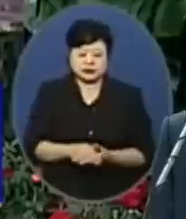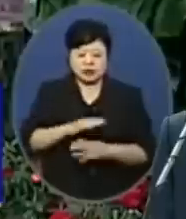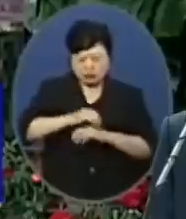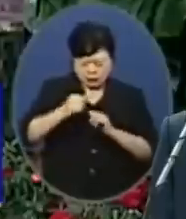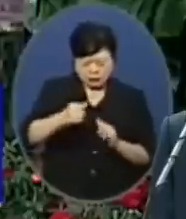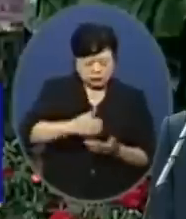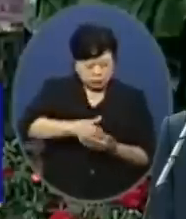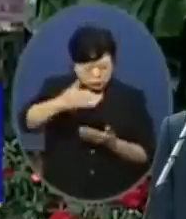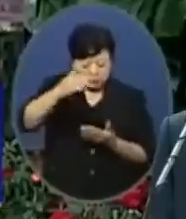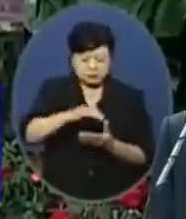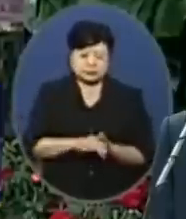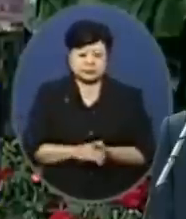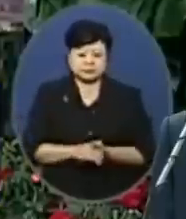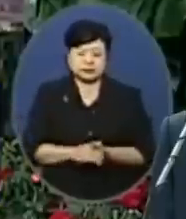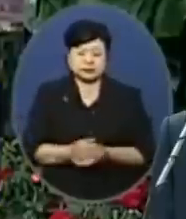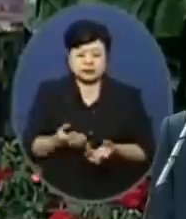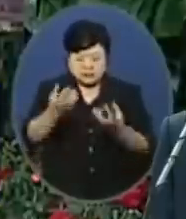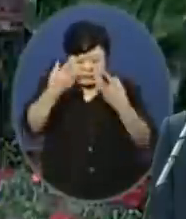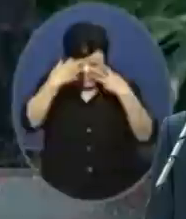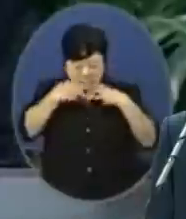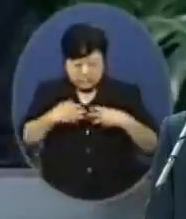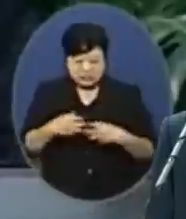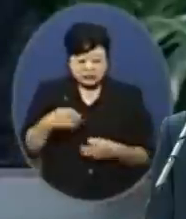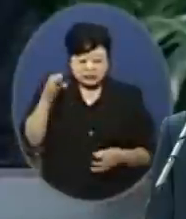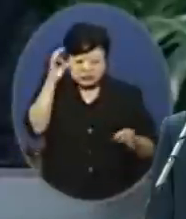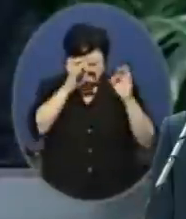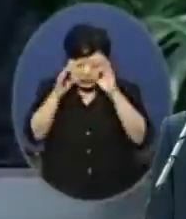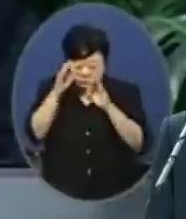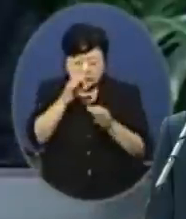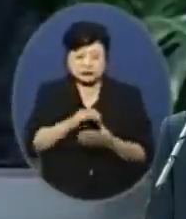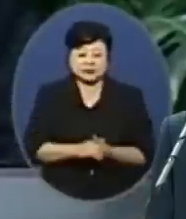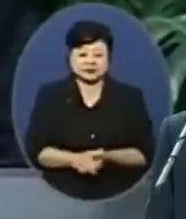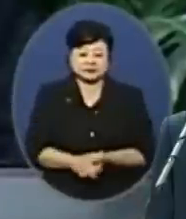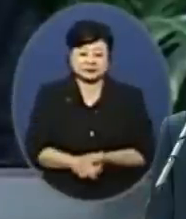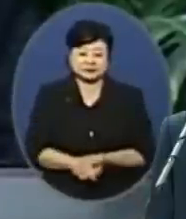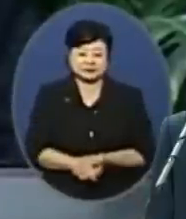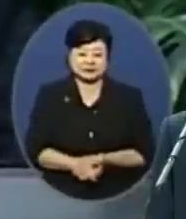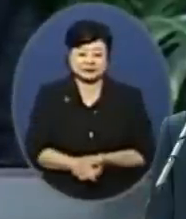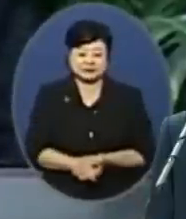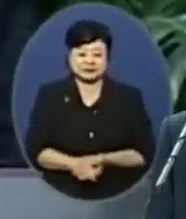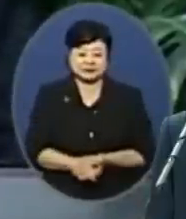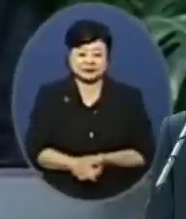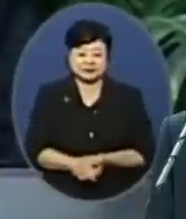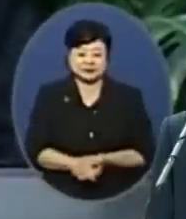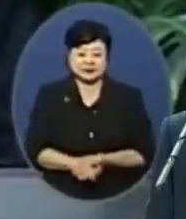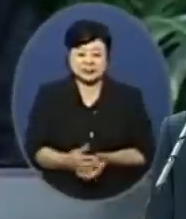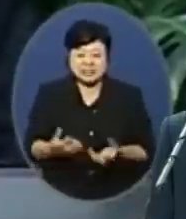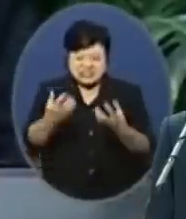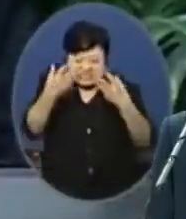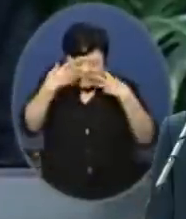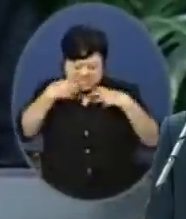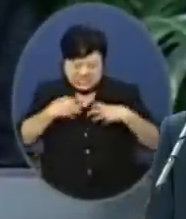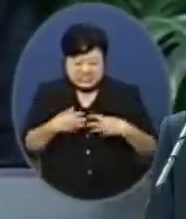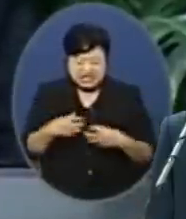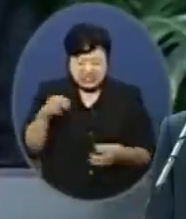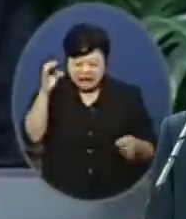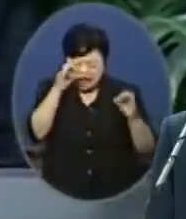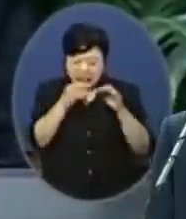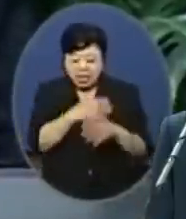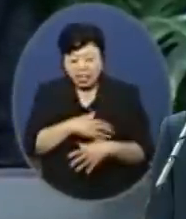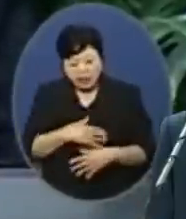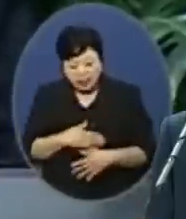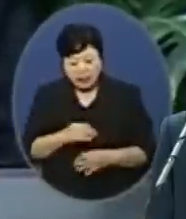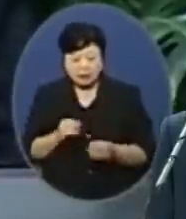대적하라. 우는 사자같이 두루다니며 삼킬 자를 찾고 있는 것입니다. 으르렁거리고 돌아다니다가 약한